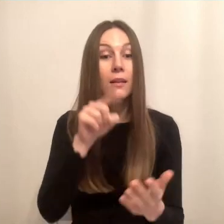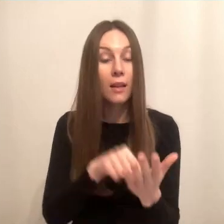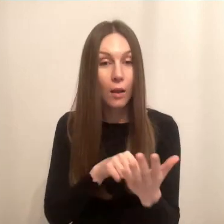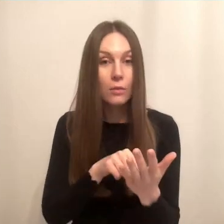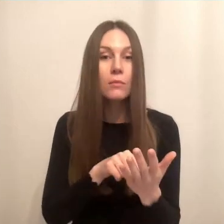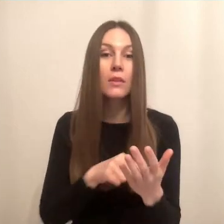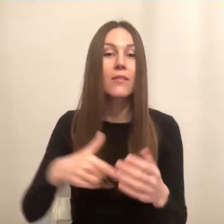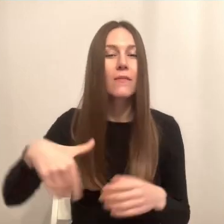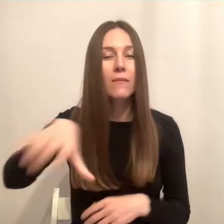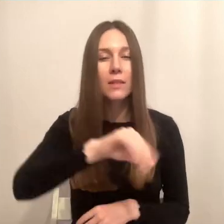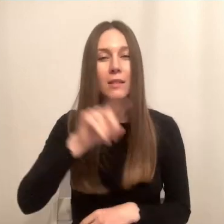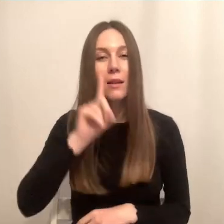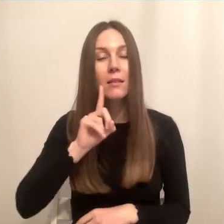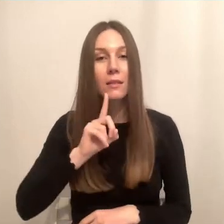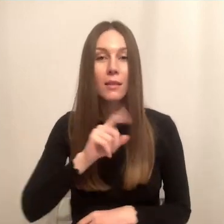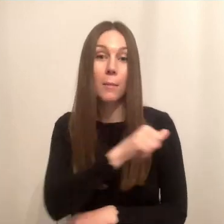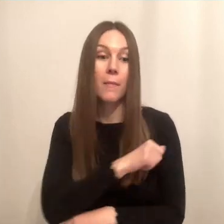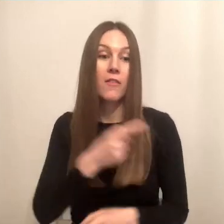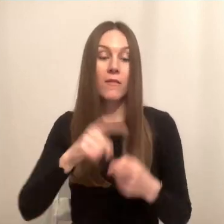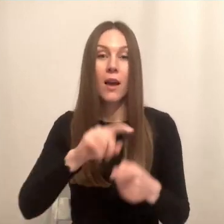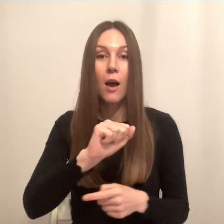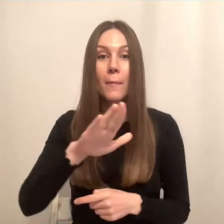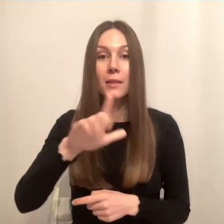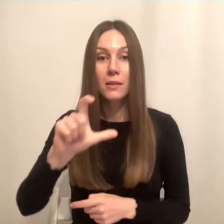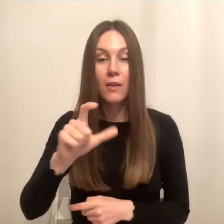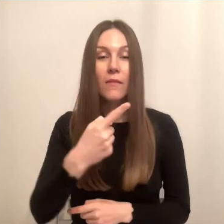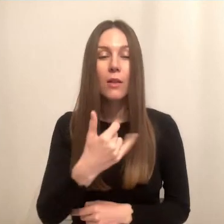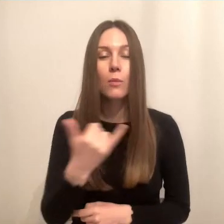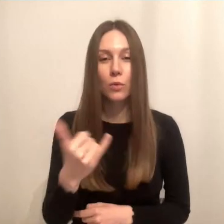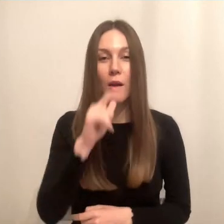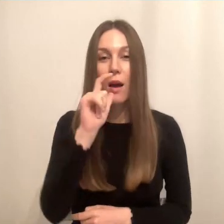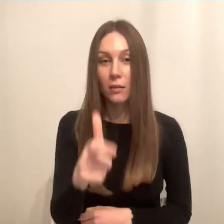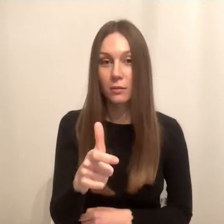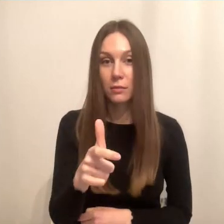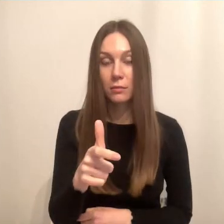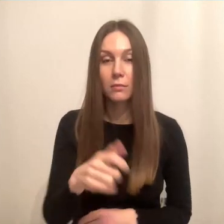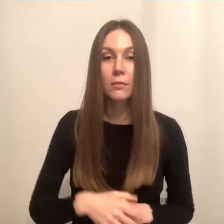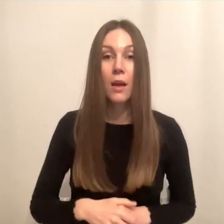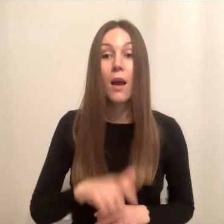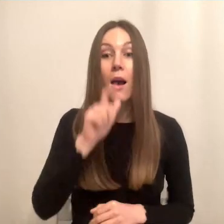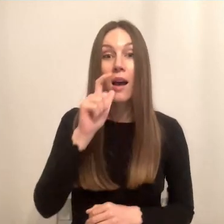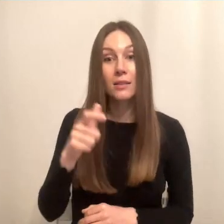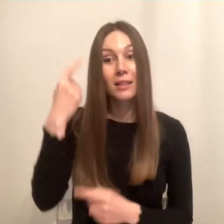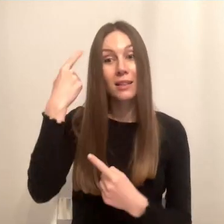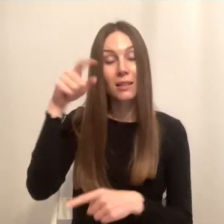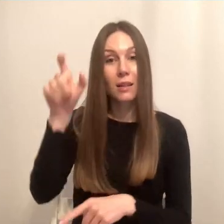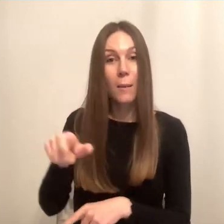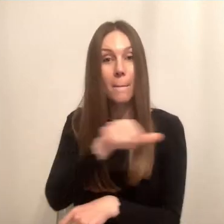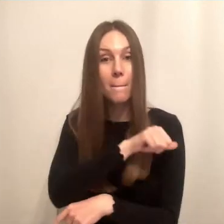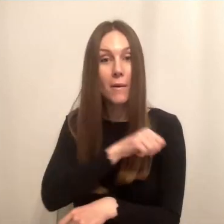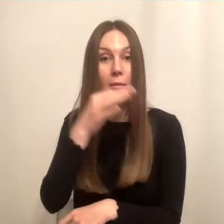kandidatai pagal abėcėlę turės po minutę atsakymui. Kandidato atsakymų metu nuskambėjus kito kandidato pavardė ir